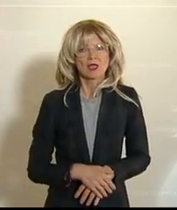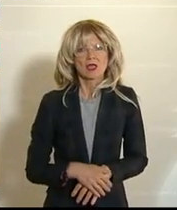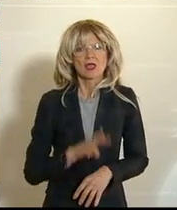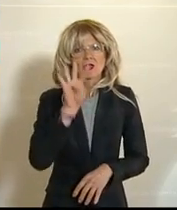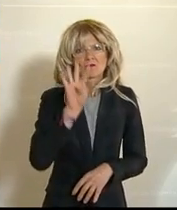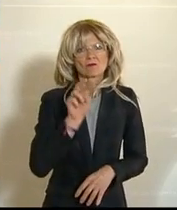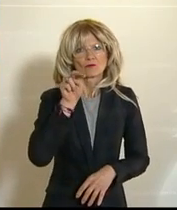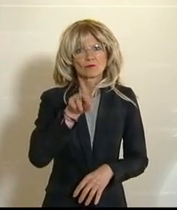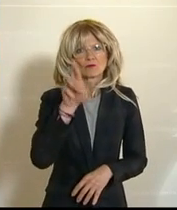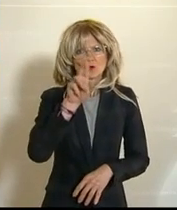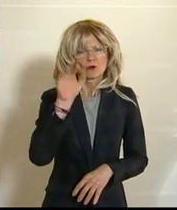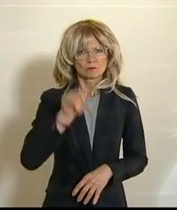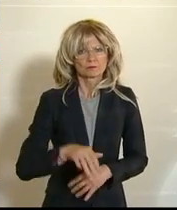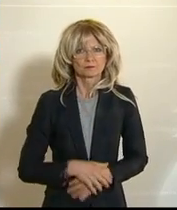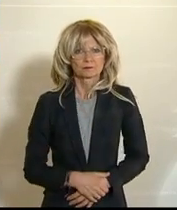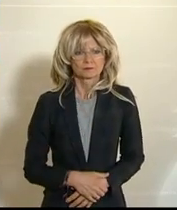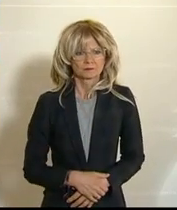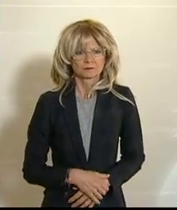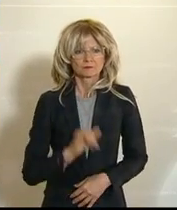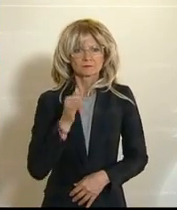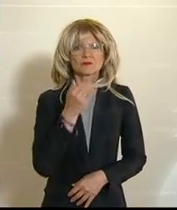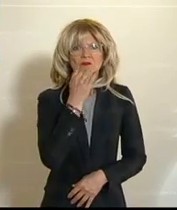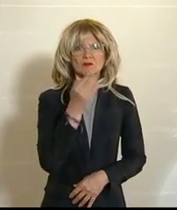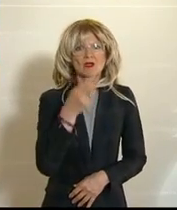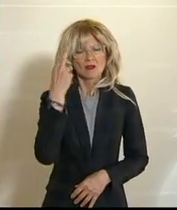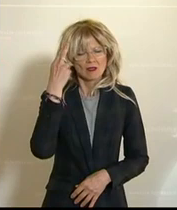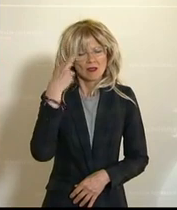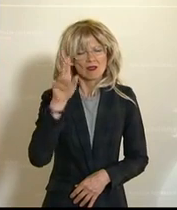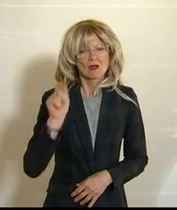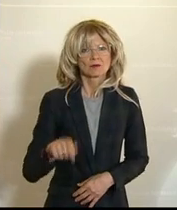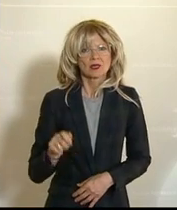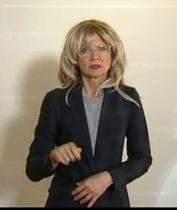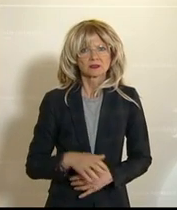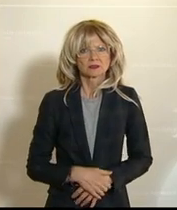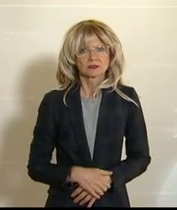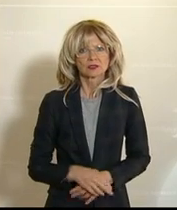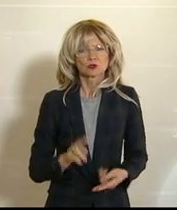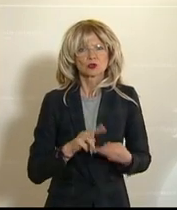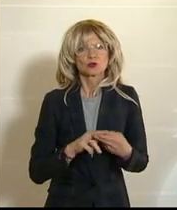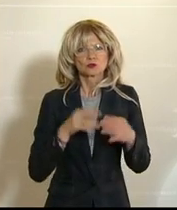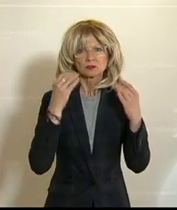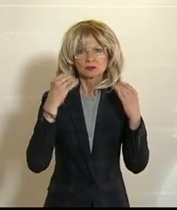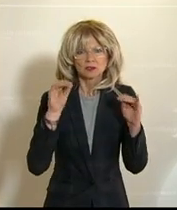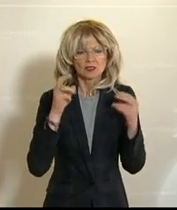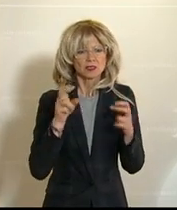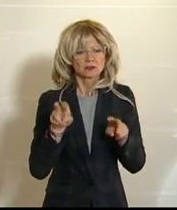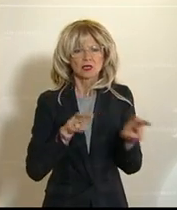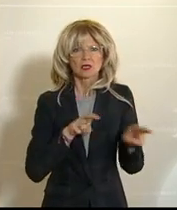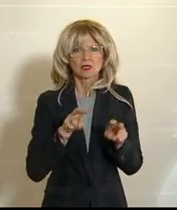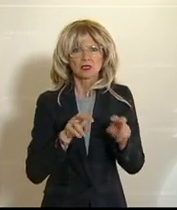als nächster Redner zu Wort gemeldet. Peter Wurm von den Freiheitlichen. Werte Regierungsbank, Herr